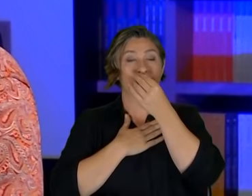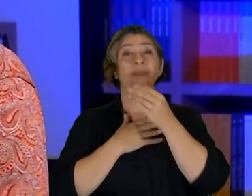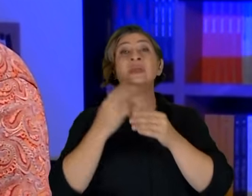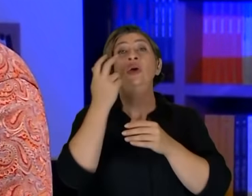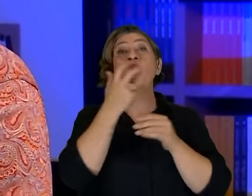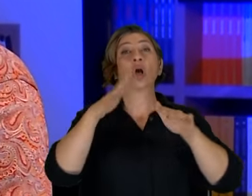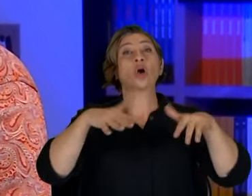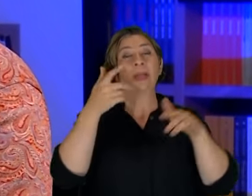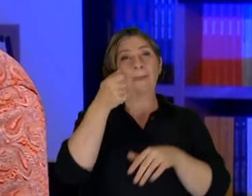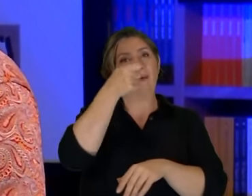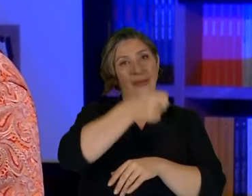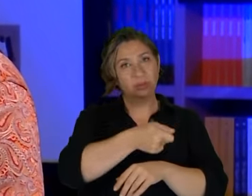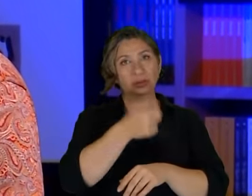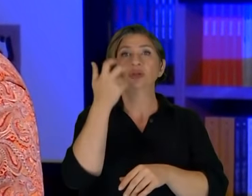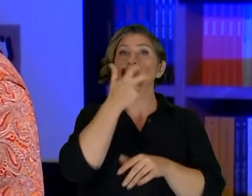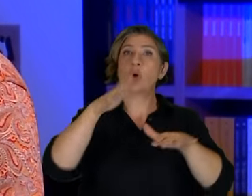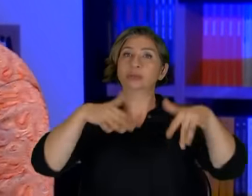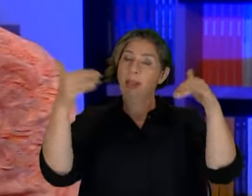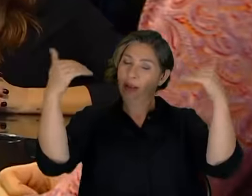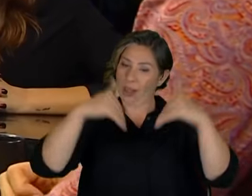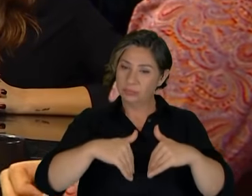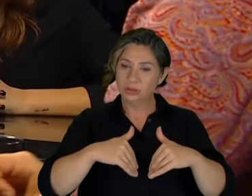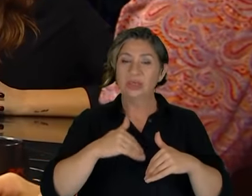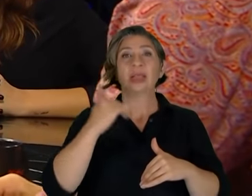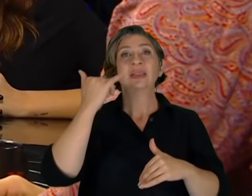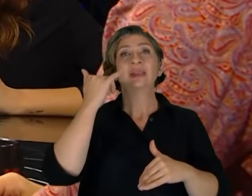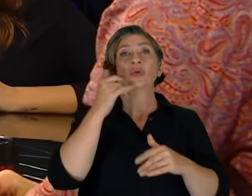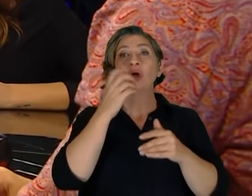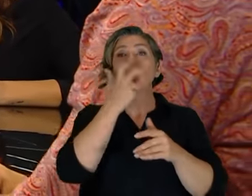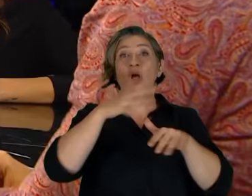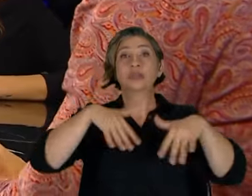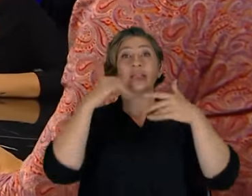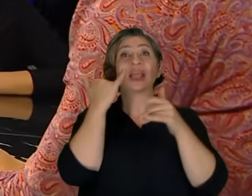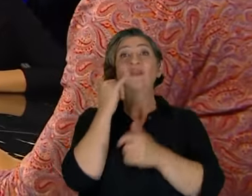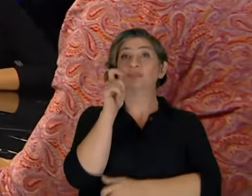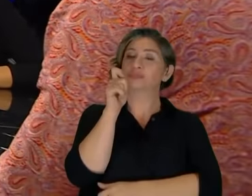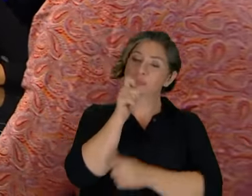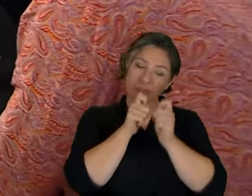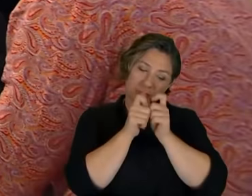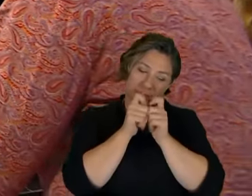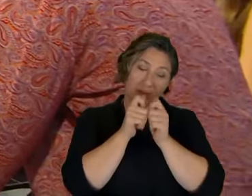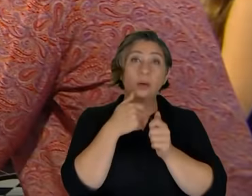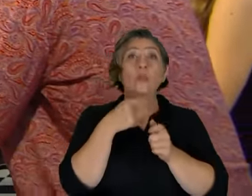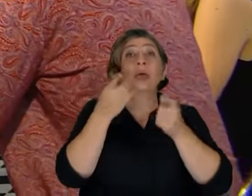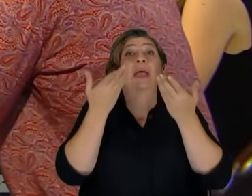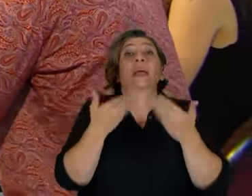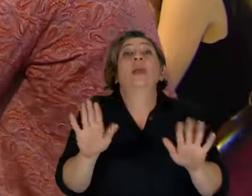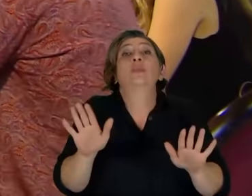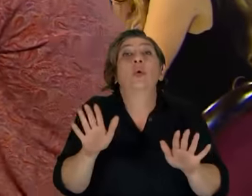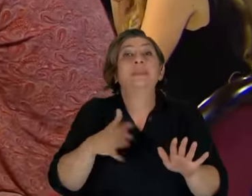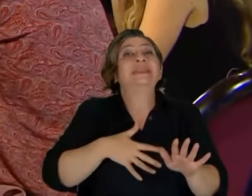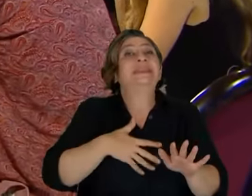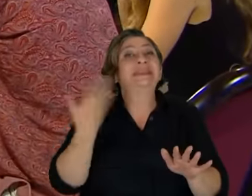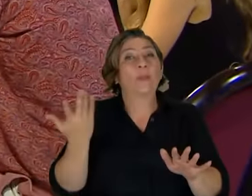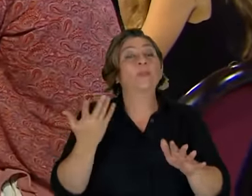Konsere para vermiş. Evet. Konsere gelmiş. Konserde telefona bakıyor. Ben bunu kabul etmiyorum, istemiyorum. Tabii